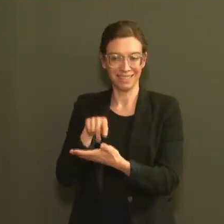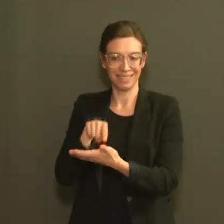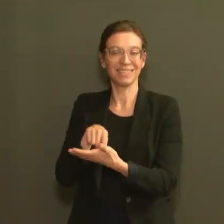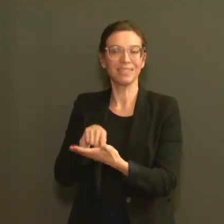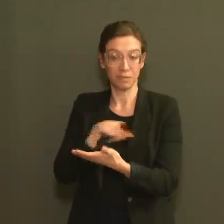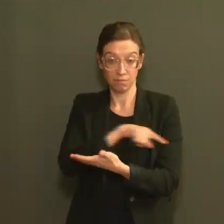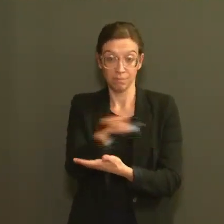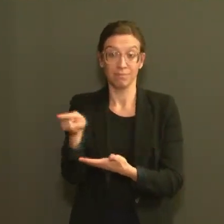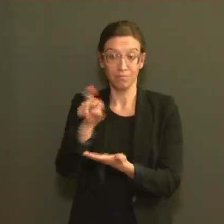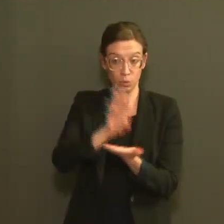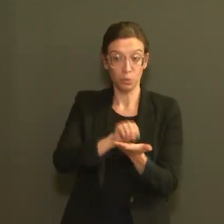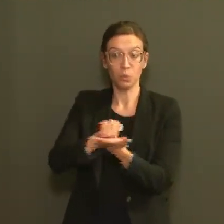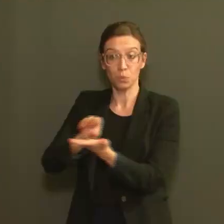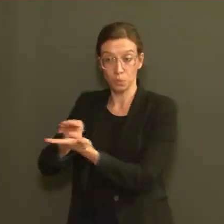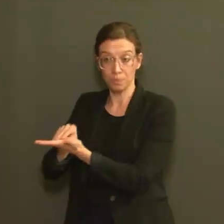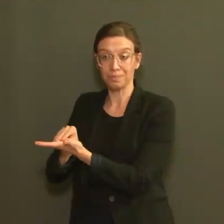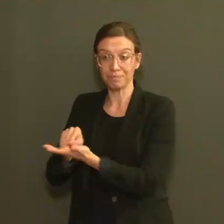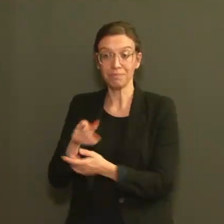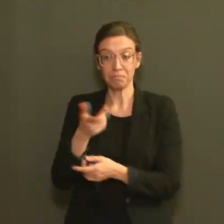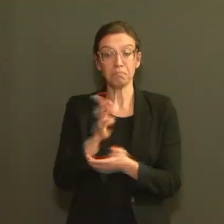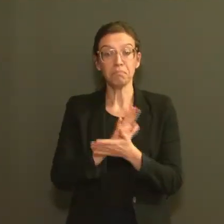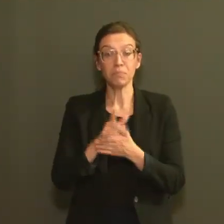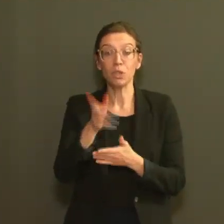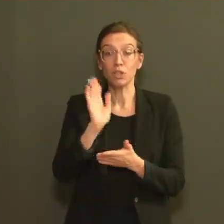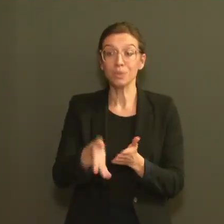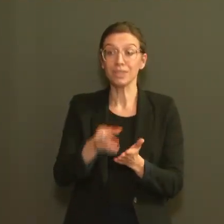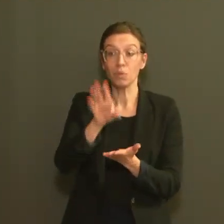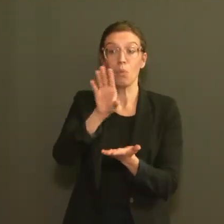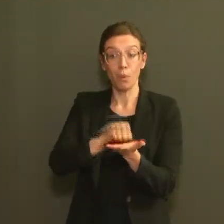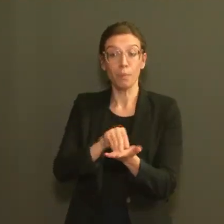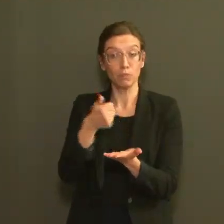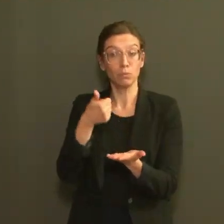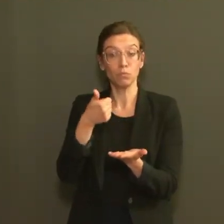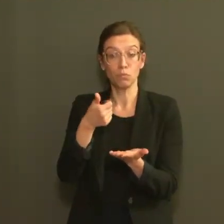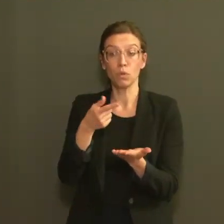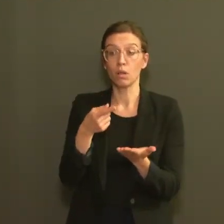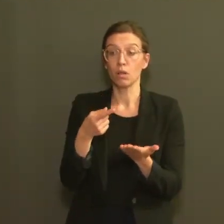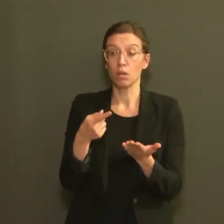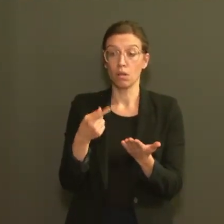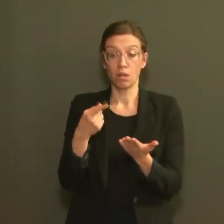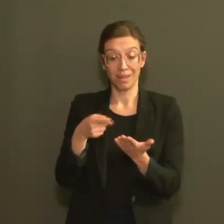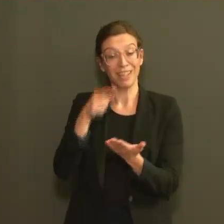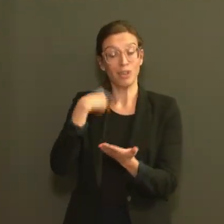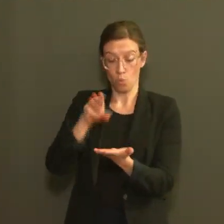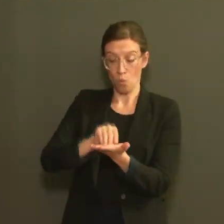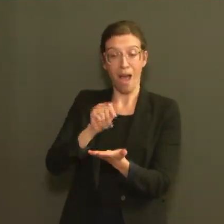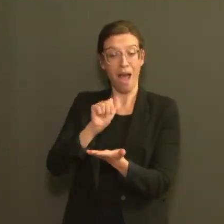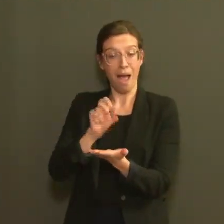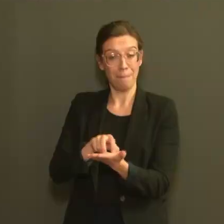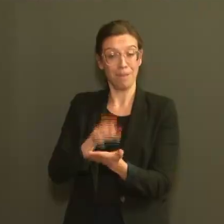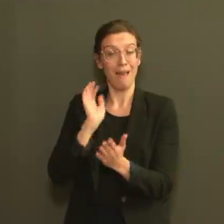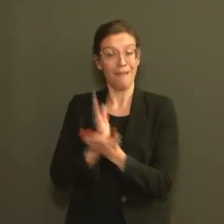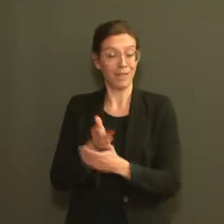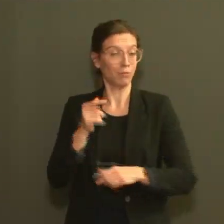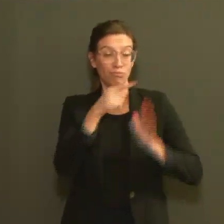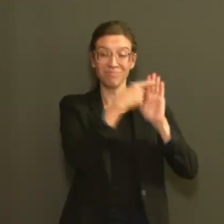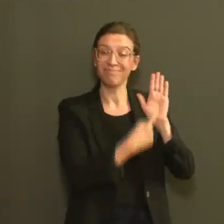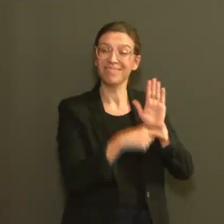langer moet respecteren, zoals bijvoorbeeld het afstand bewaren. Het is een extra voorzorgsmaatregel dat zeer nuttig kan zijn bij